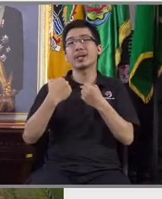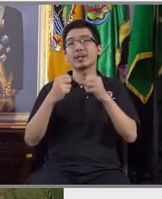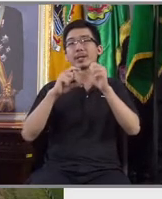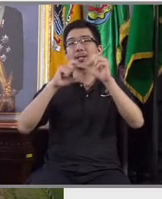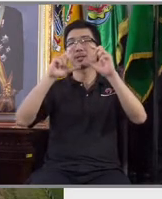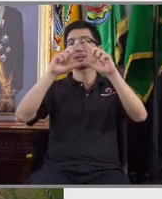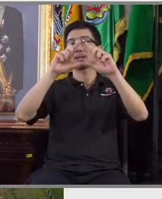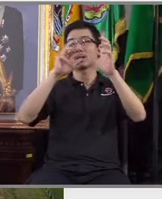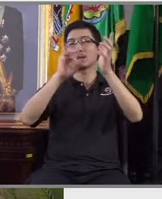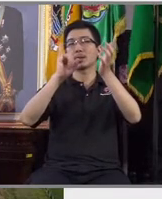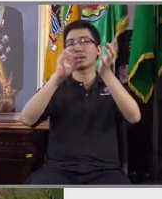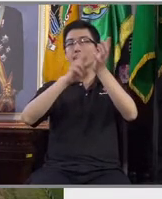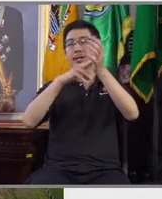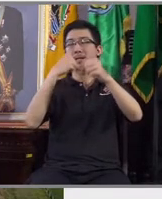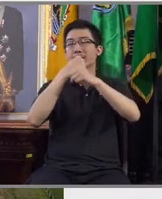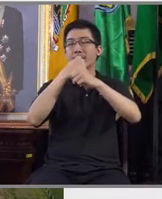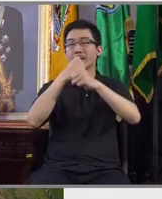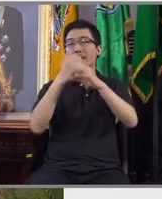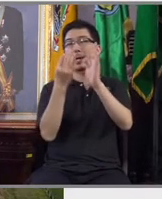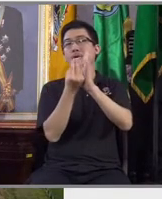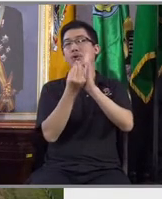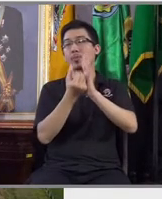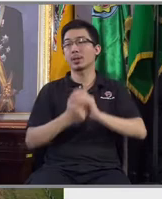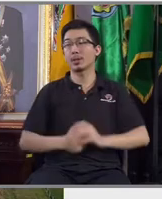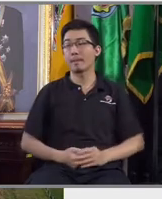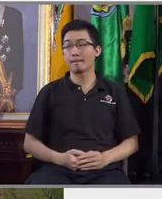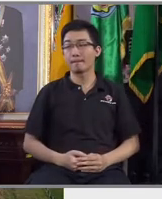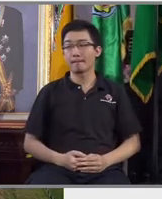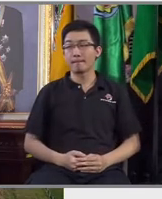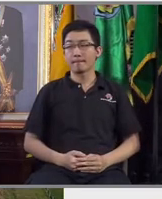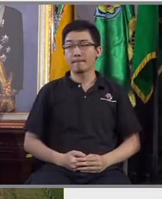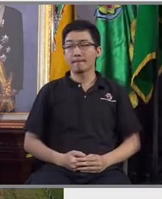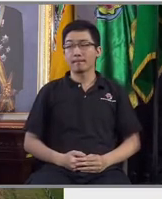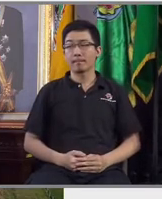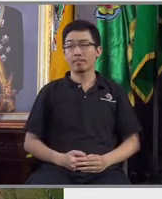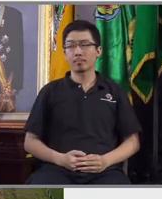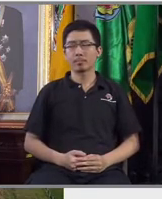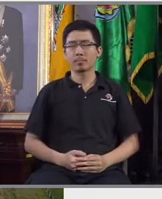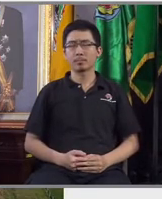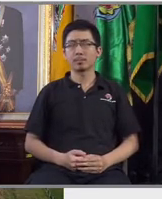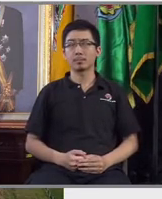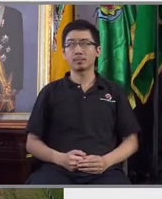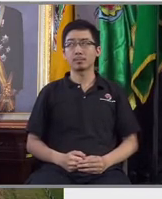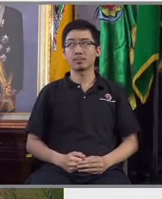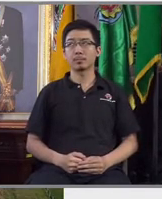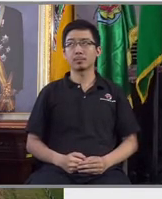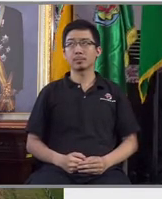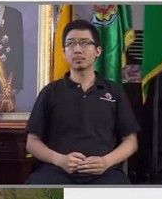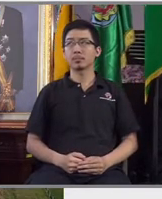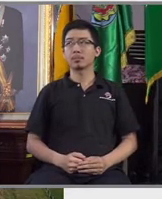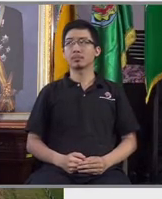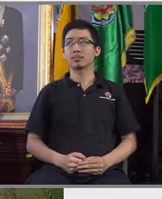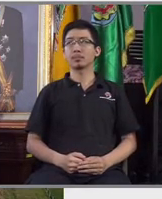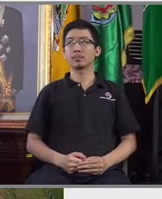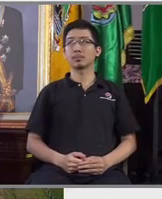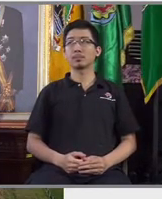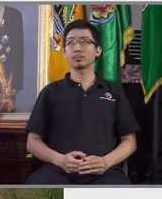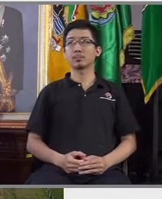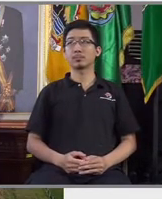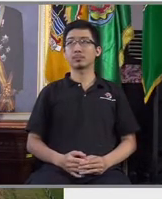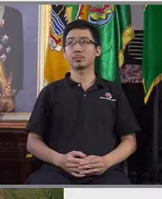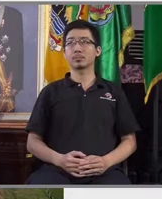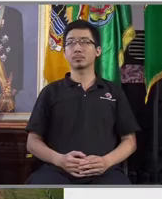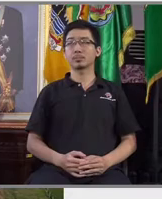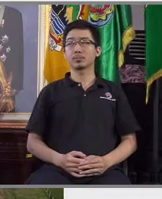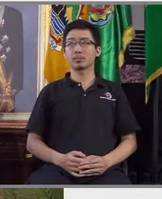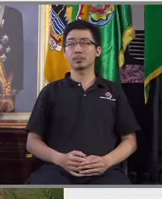peningkatan kapasitas petani dan nelayan, pendampingan usaha mikro, kecil, dan kluster ekonomi, promosi dan layanan